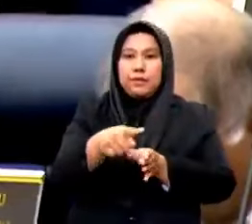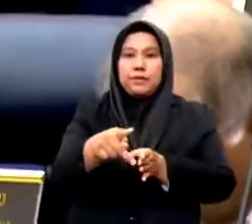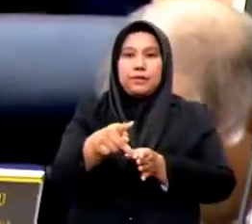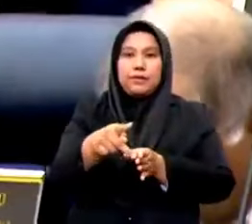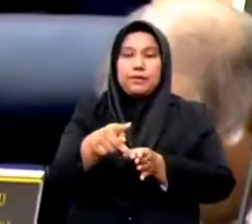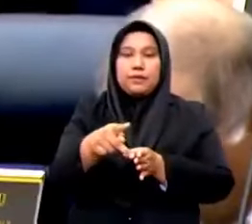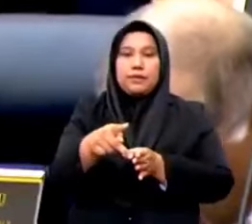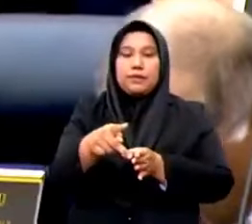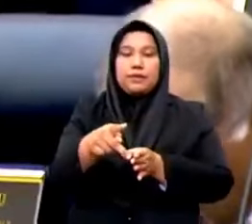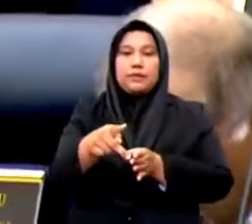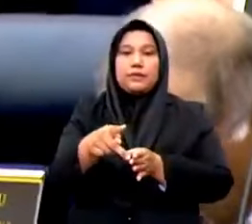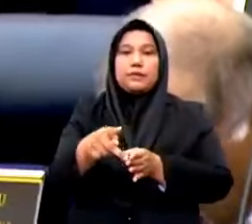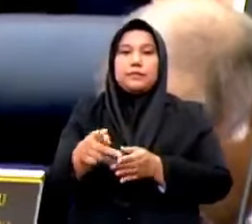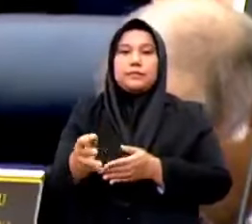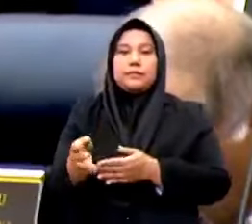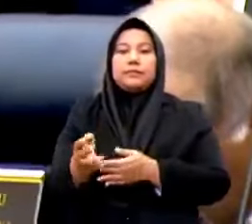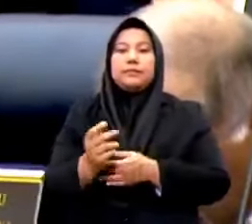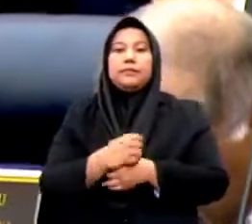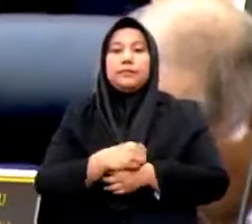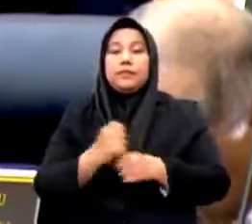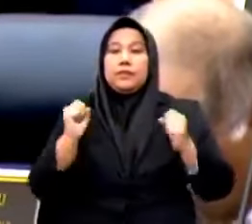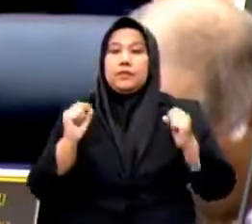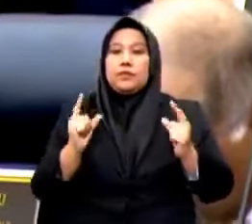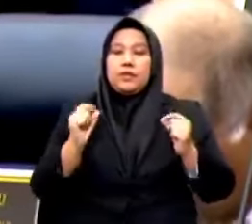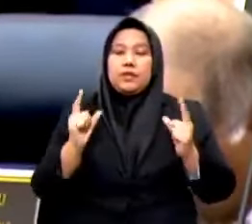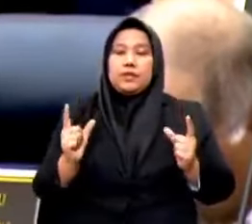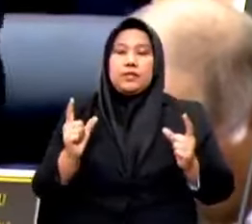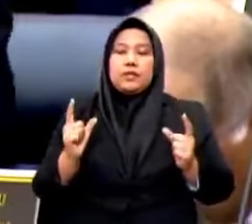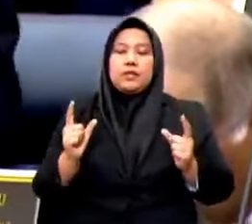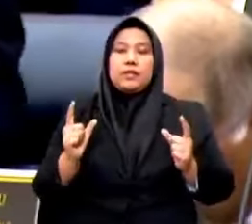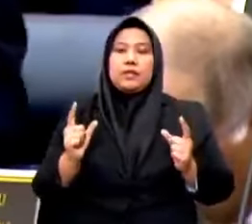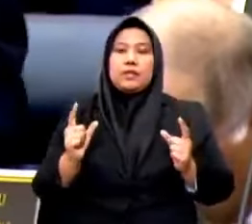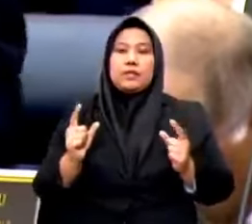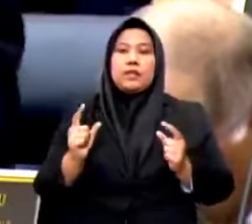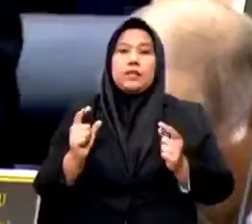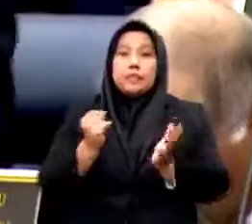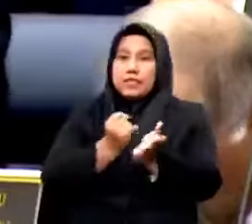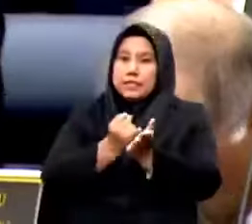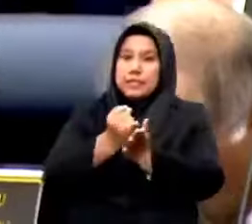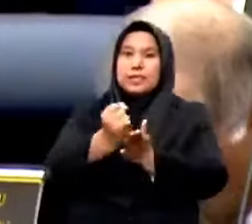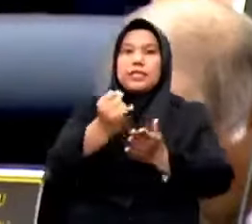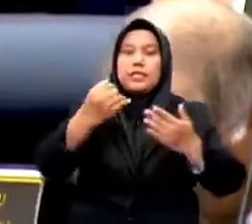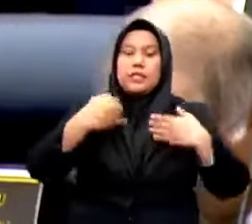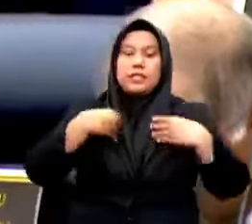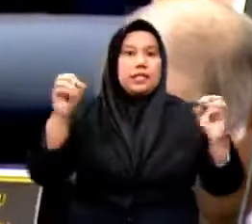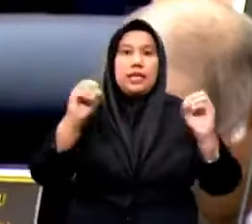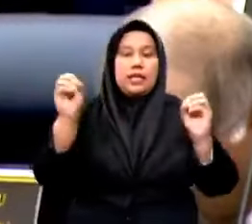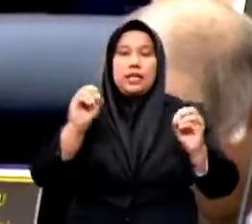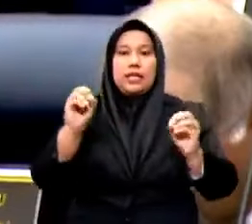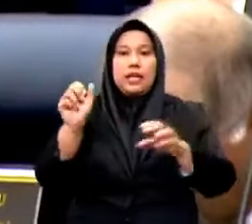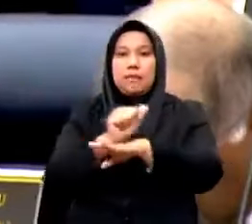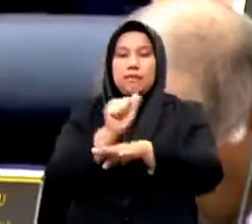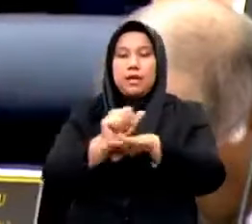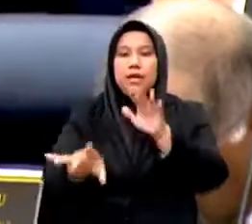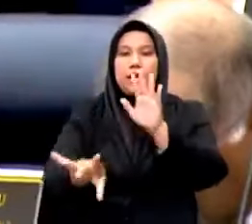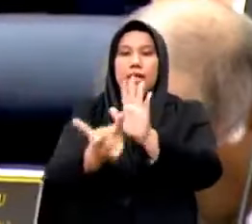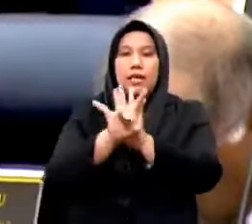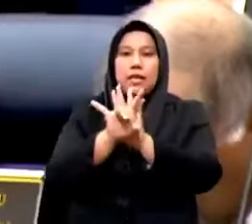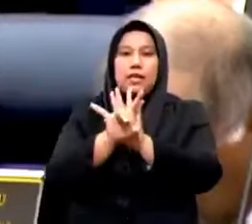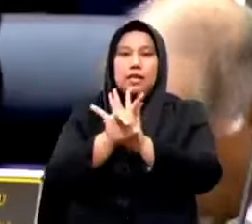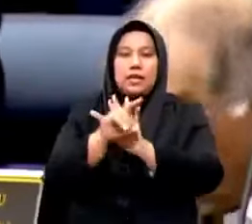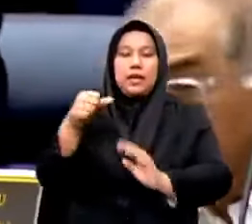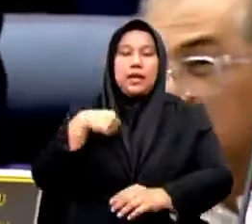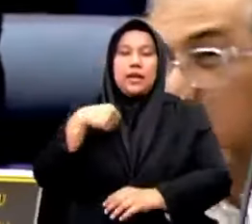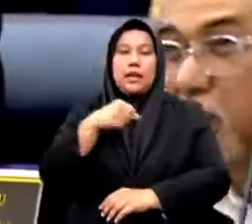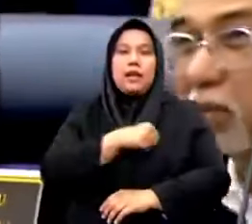PR yang berintegriti dan tidak lagi mengamalkan lantikan ahli-ahli